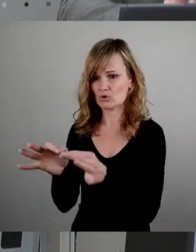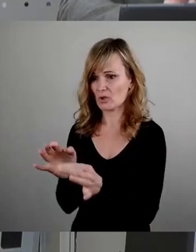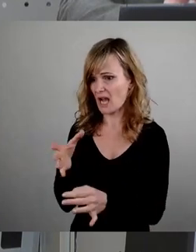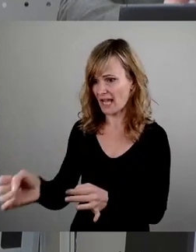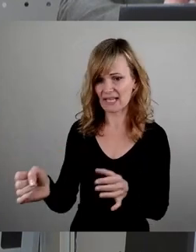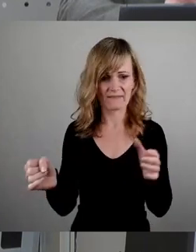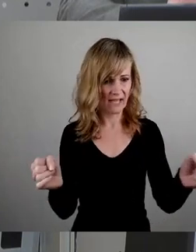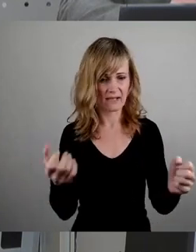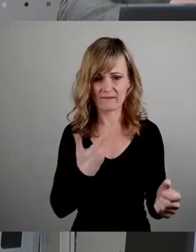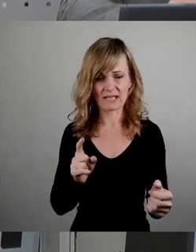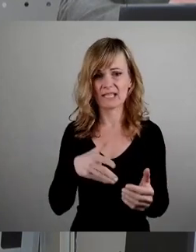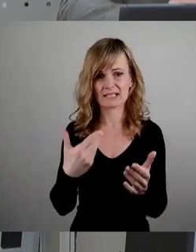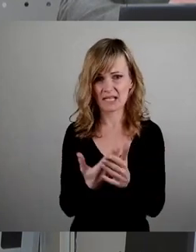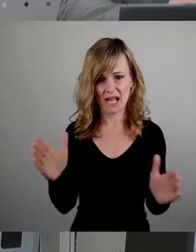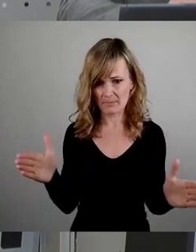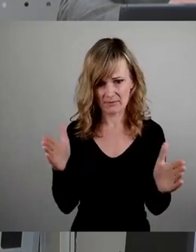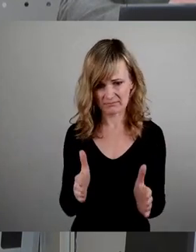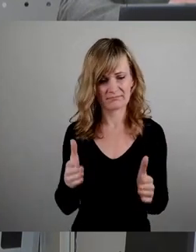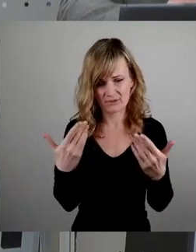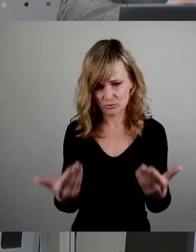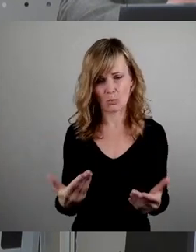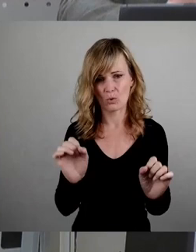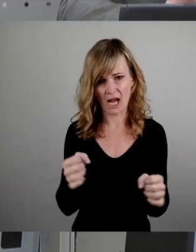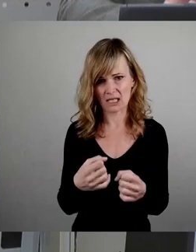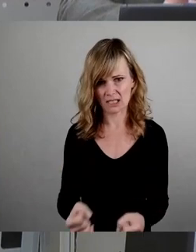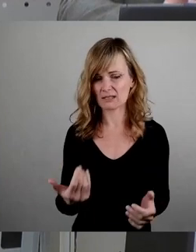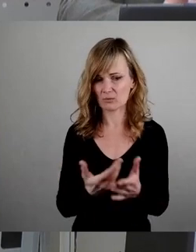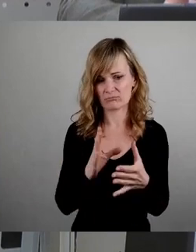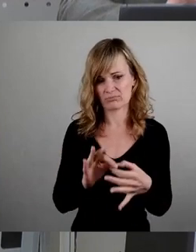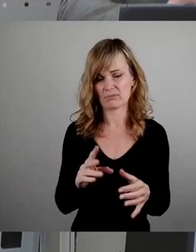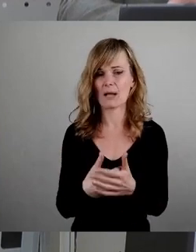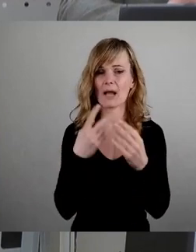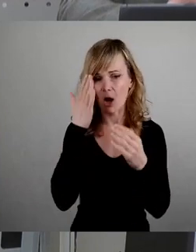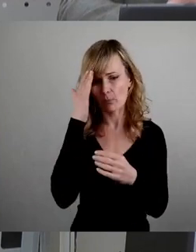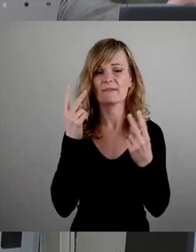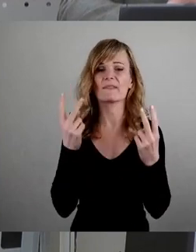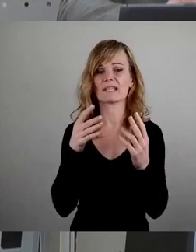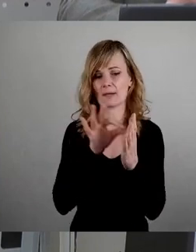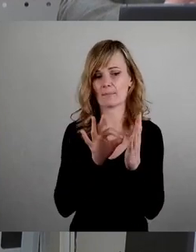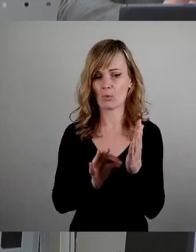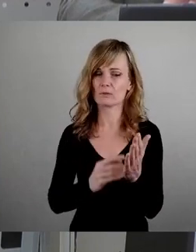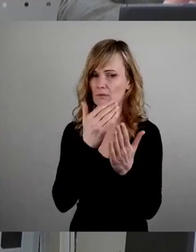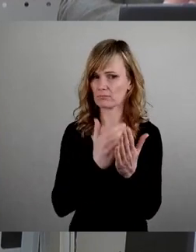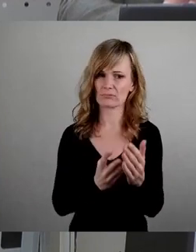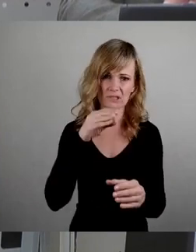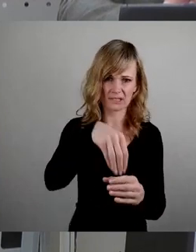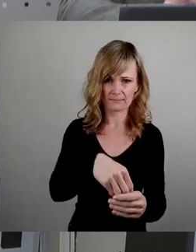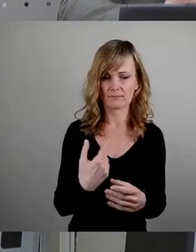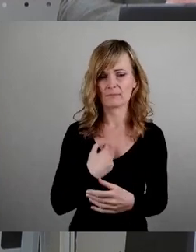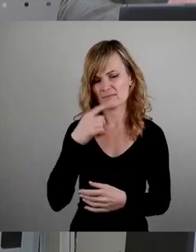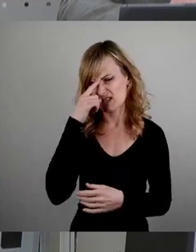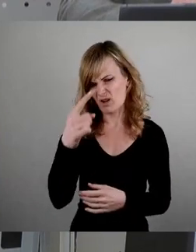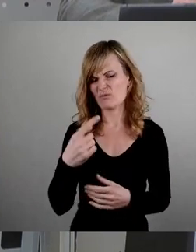bestimmte Querschnitte nicht darstellen. Das gehört eben dazu. Wir haben natürlich aber die wesentlichen Punkte eingebracht, weil wir glauben, man sollte die Planung ein